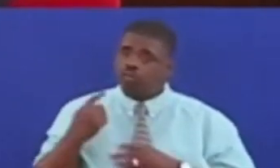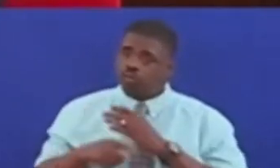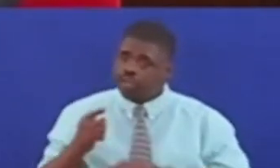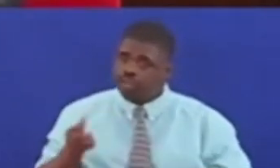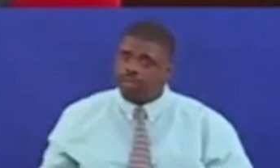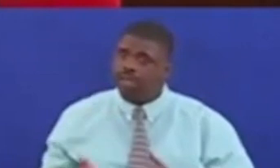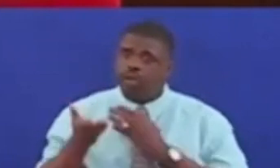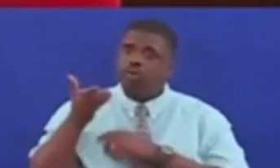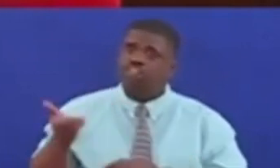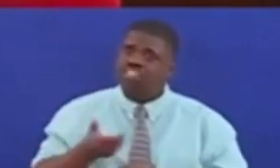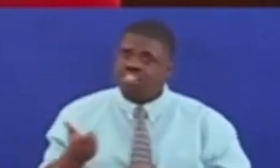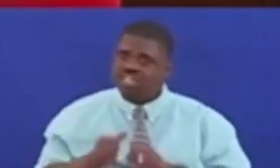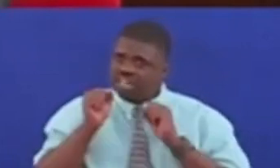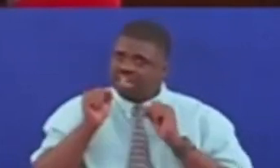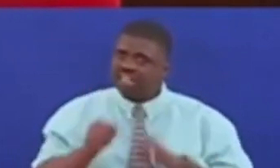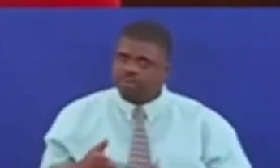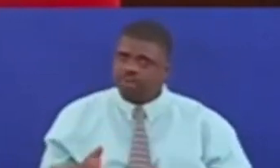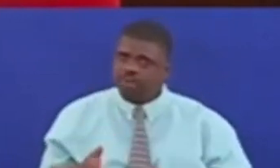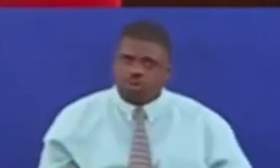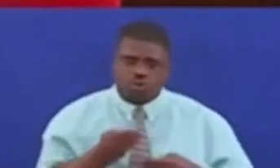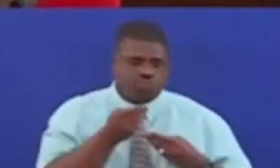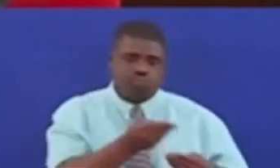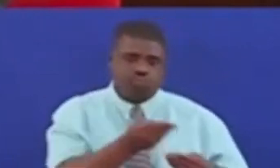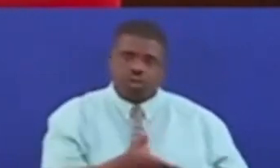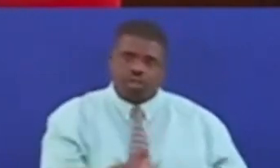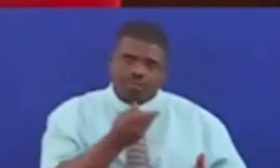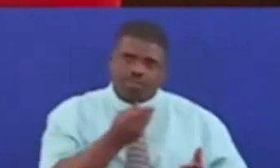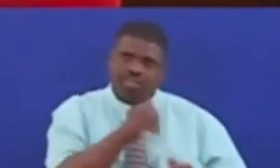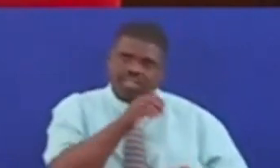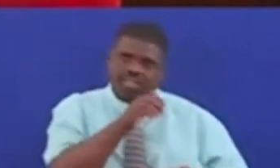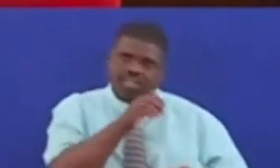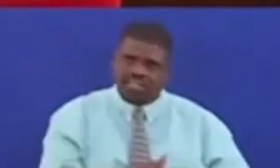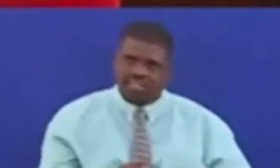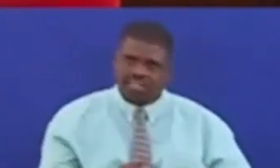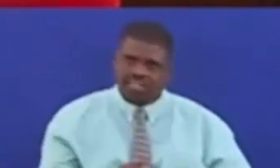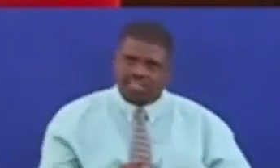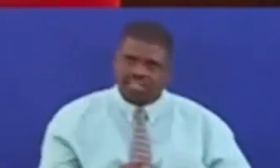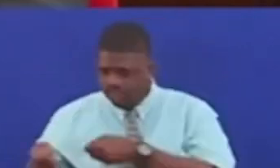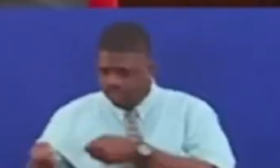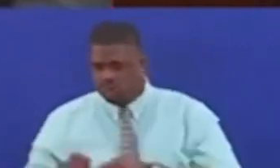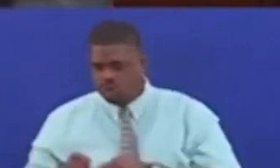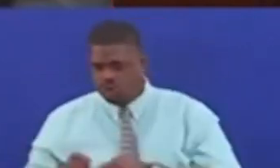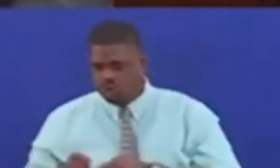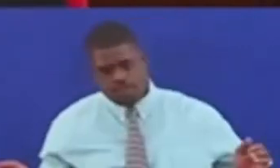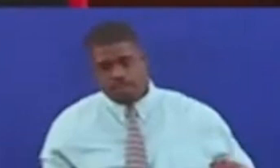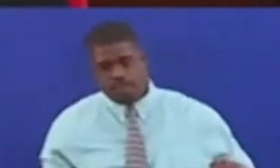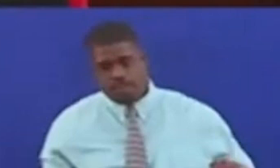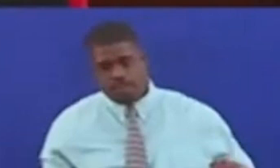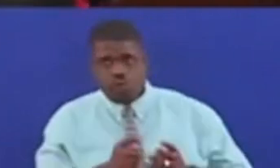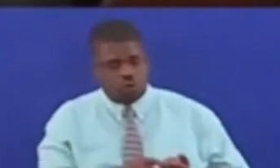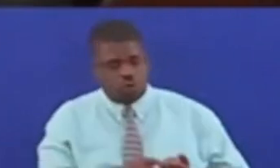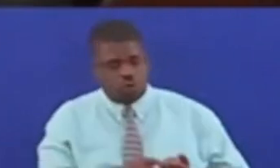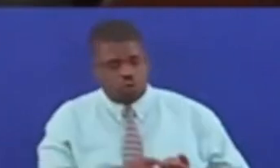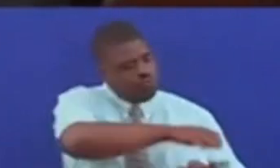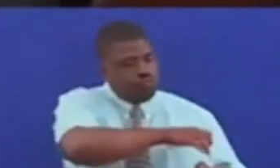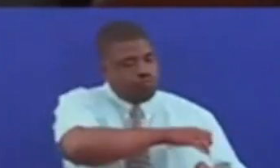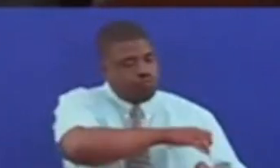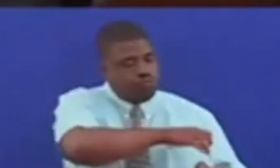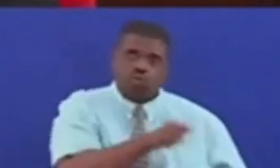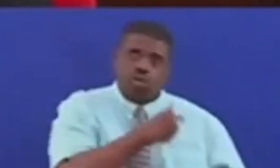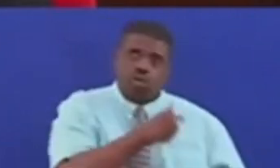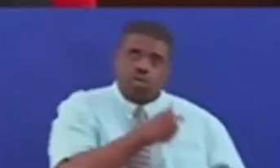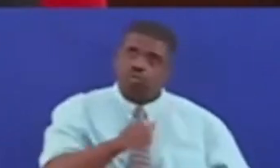lazima tuweke pesa nyingi sana kuelekeza kwenye kilimo, mifugo na uvuvi. Kwa sababu ndio Watanzania wengi walioko huko.